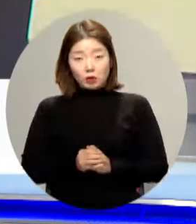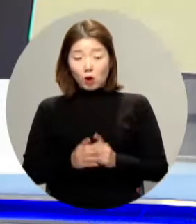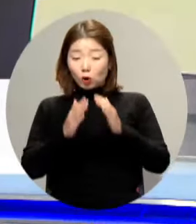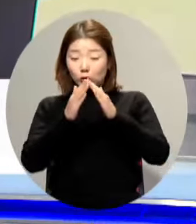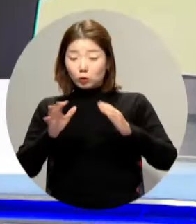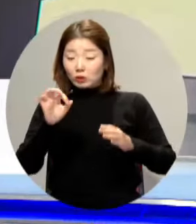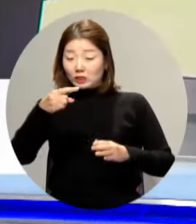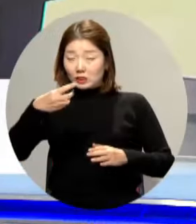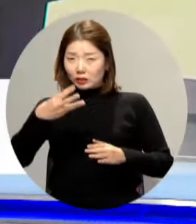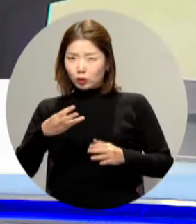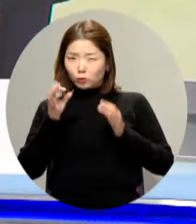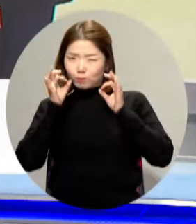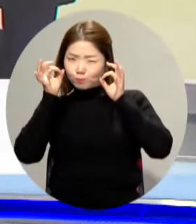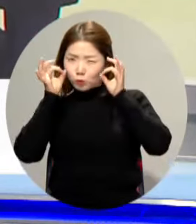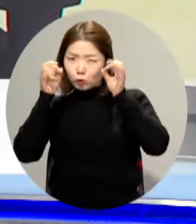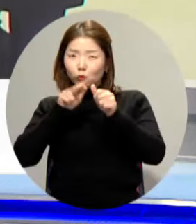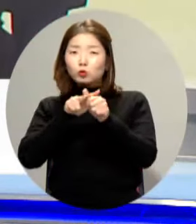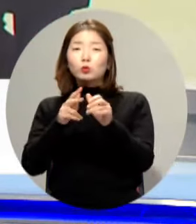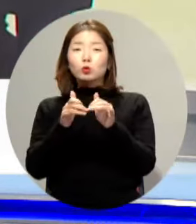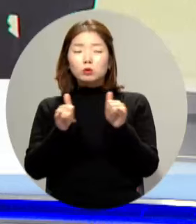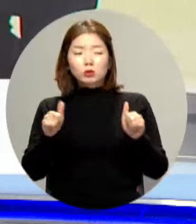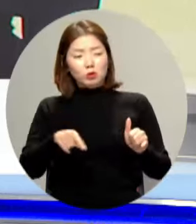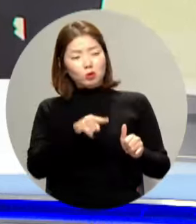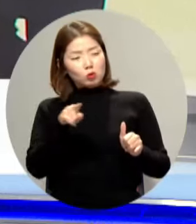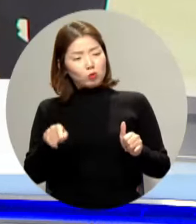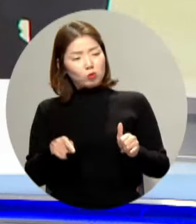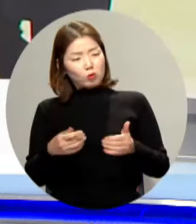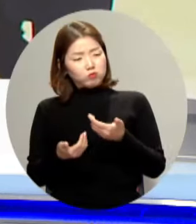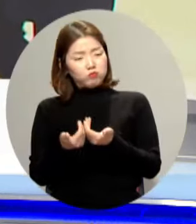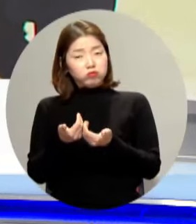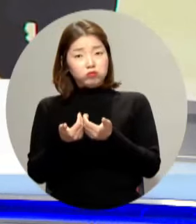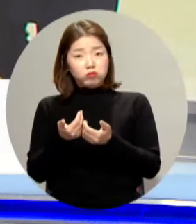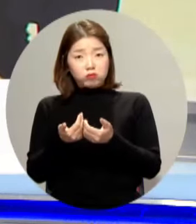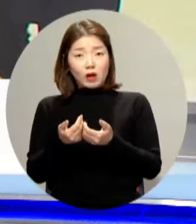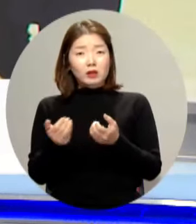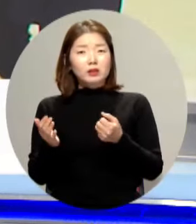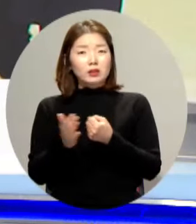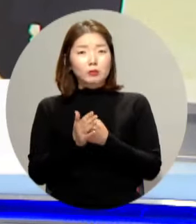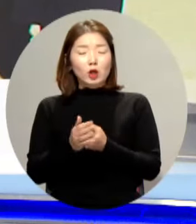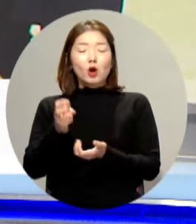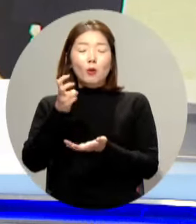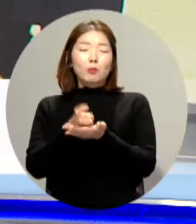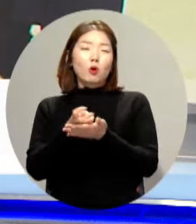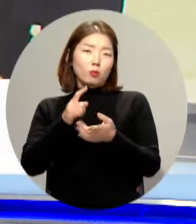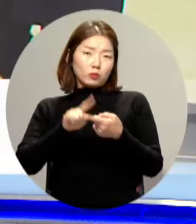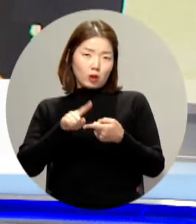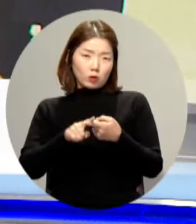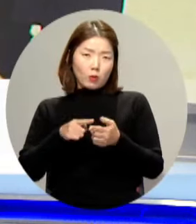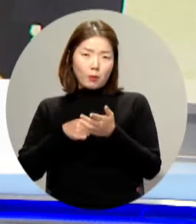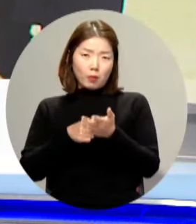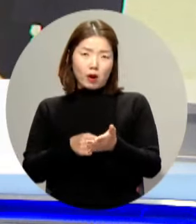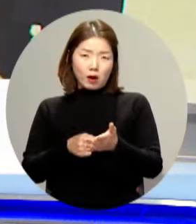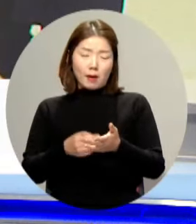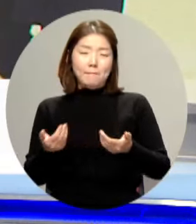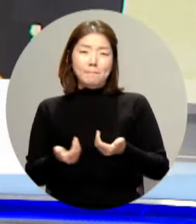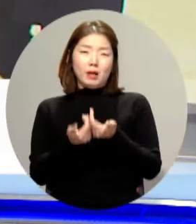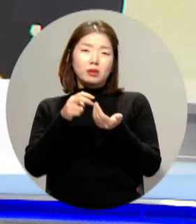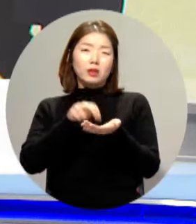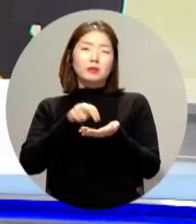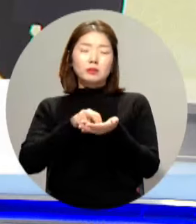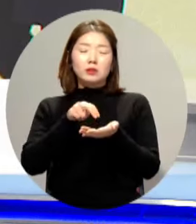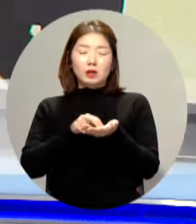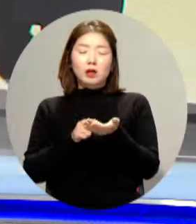전주을 지역구에 공을 들여온 후보군들은 자칫 분란의 소지가 될 수 있다며 원칙론을 거론하는 등 반발이 확산되고